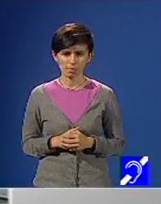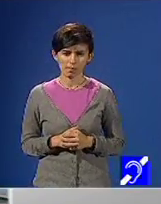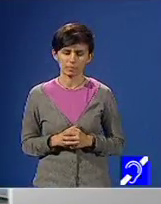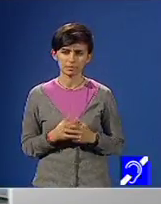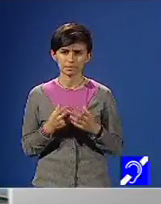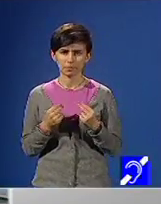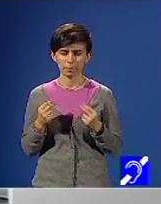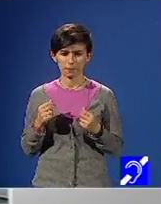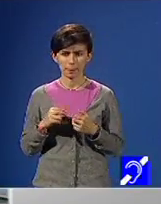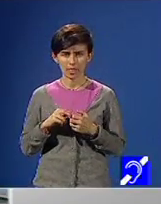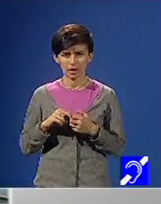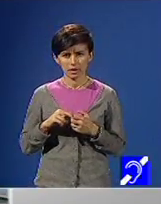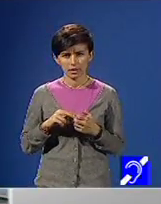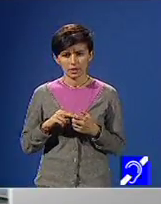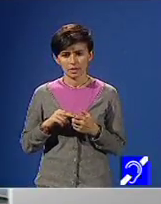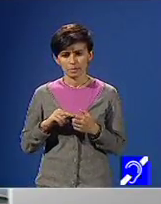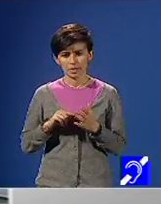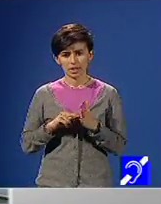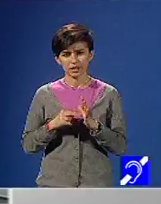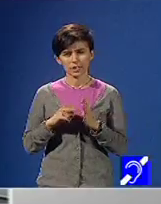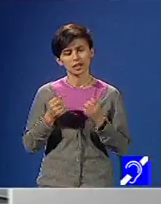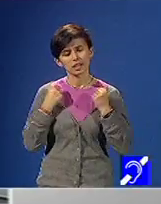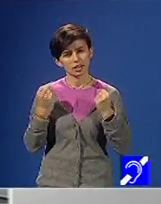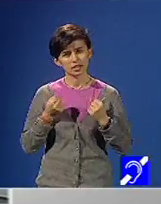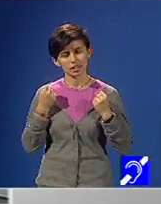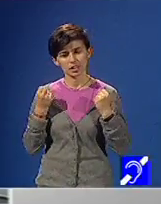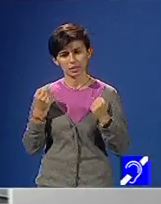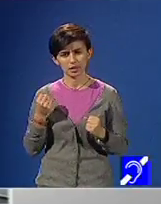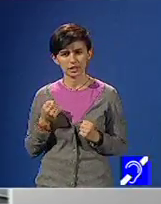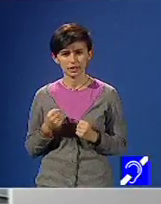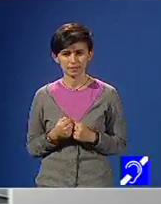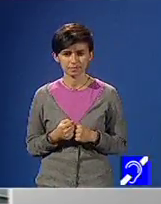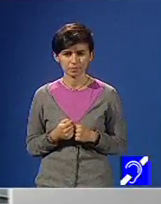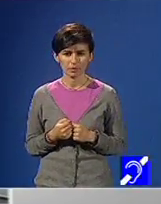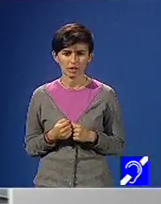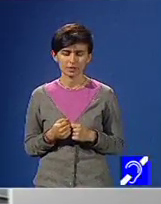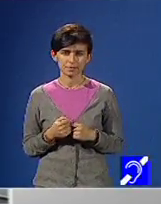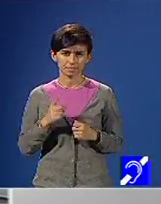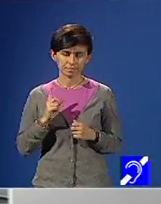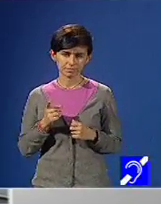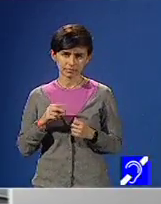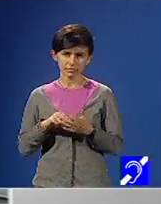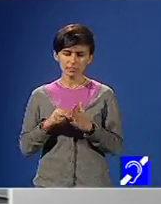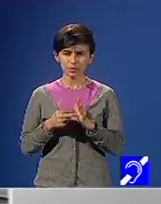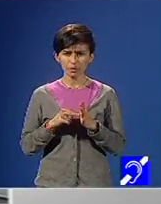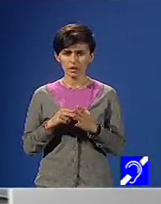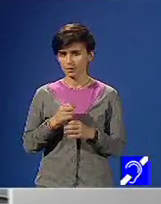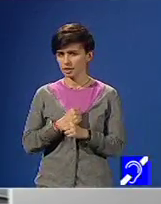multă pregătire, mult antrenament și, după cum spuneați, ne pregătim